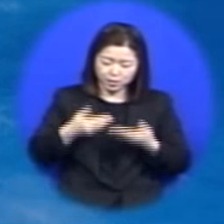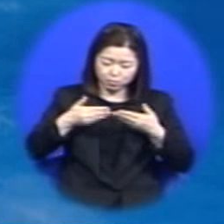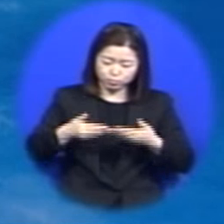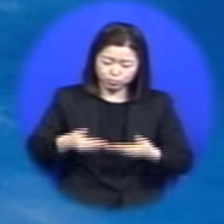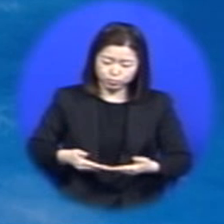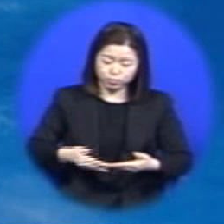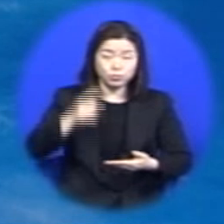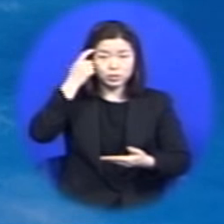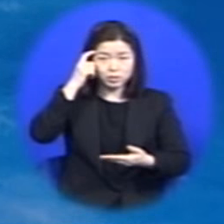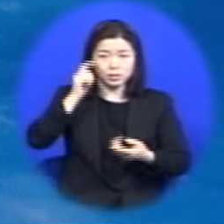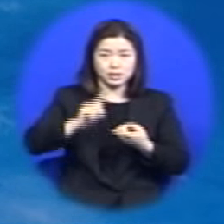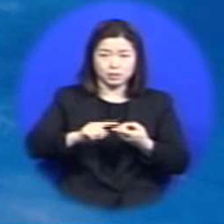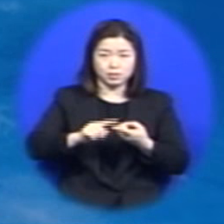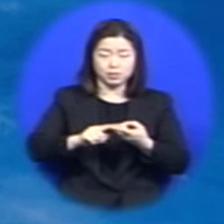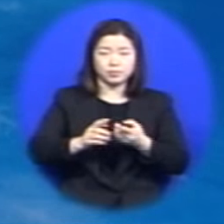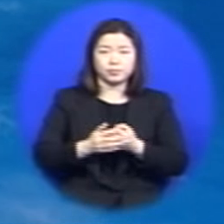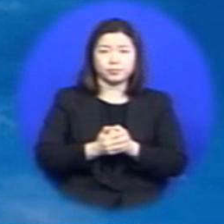것인지.